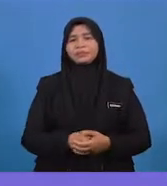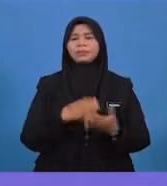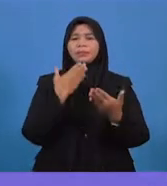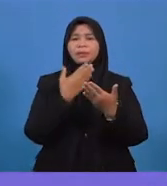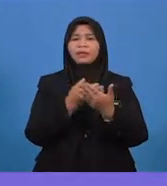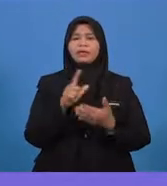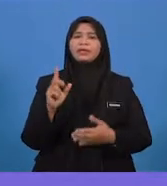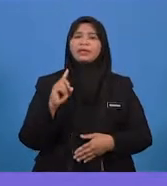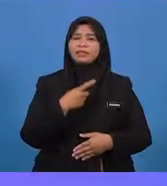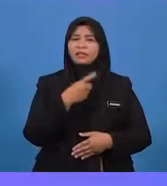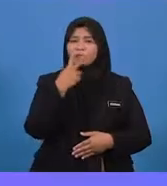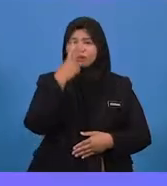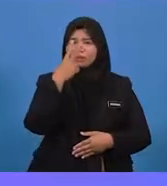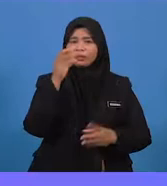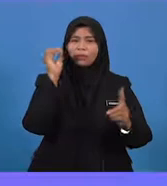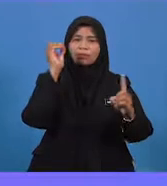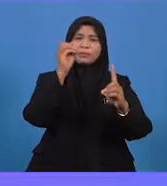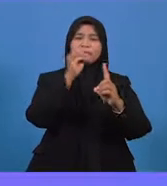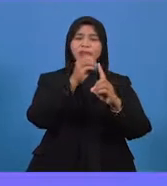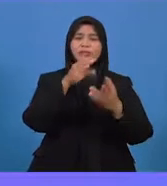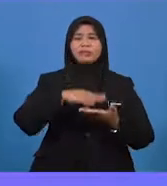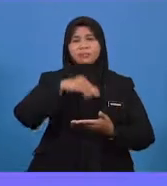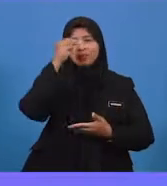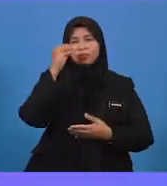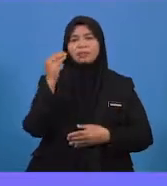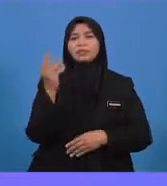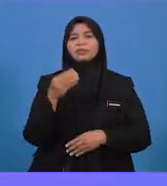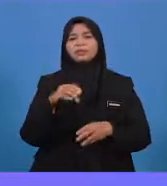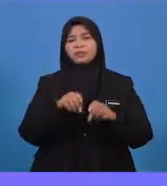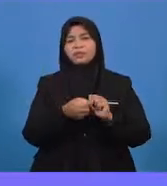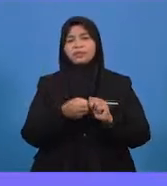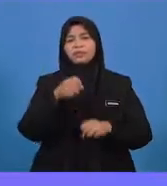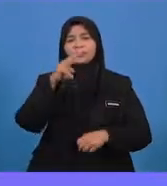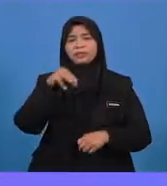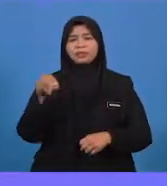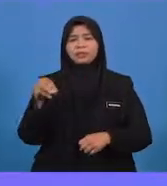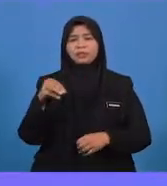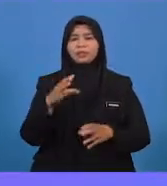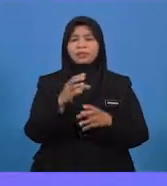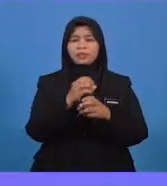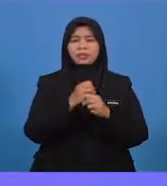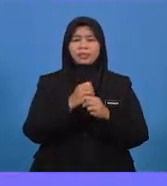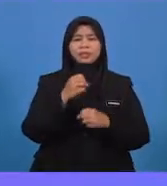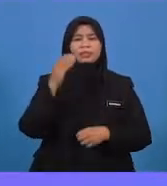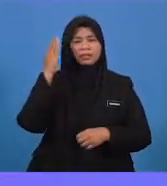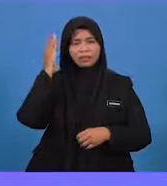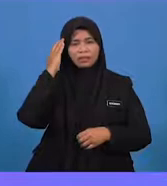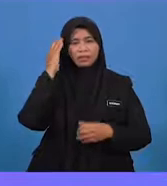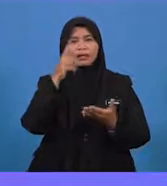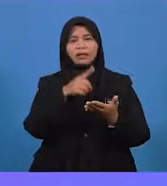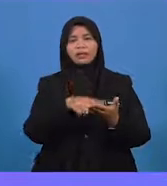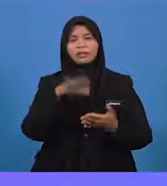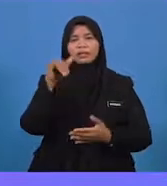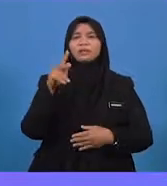Baiklah, kita lihat dahulu objektif pembelajaran kita agar murid-murid dapat mengenal pasti apa